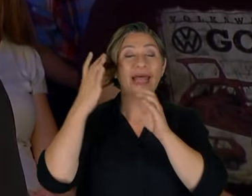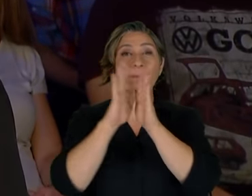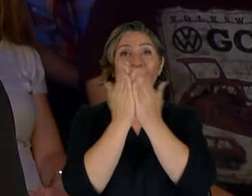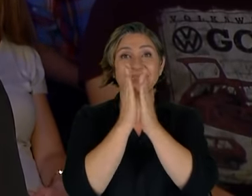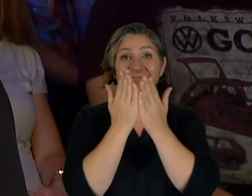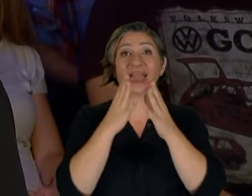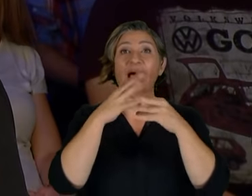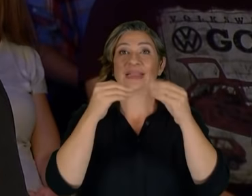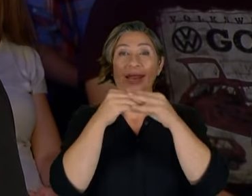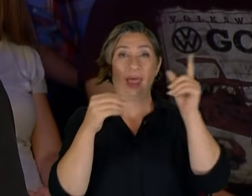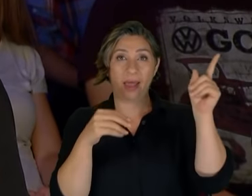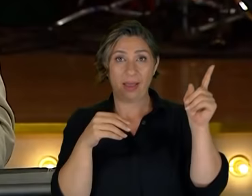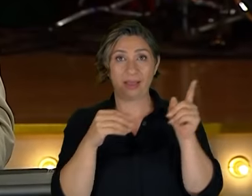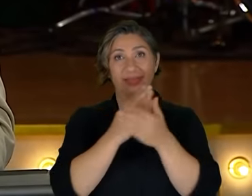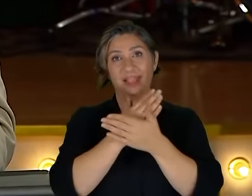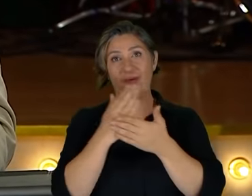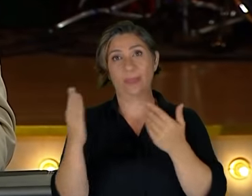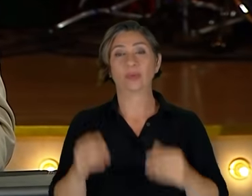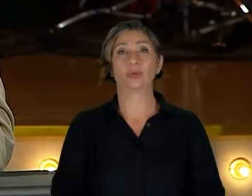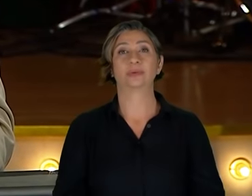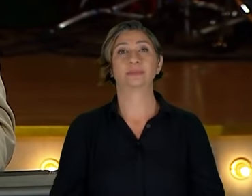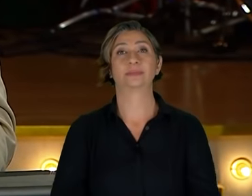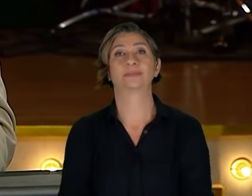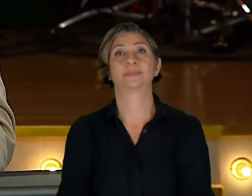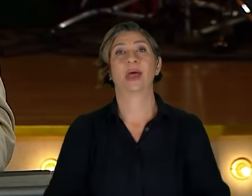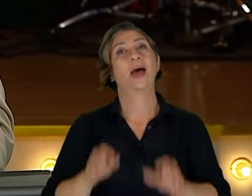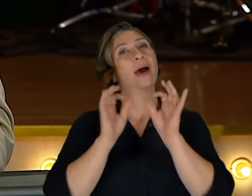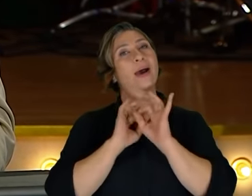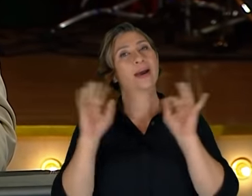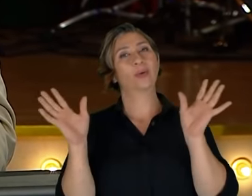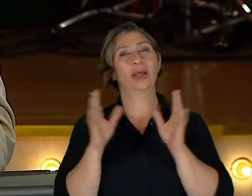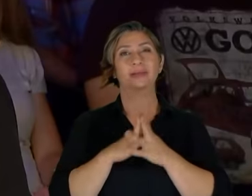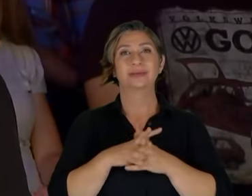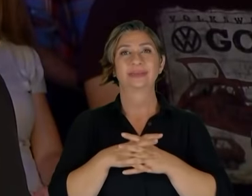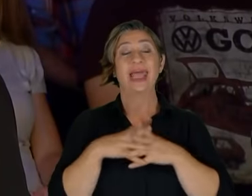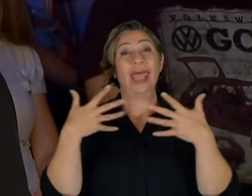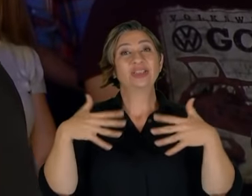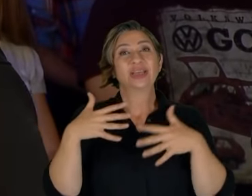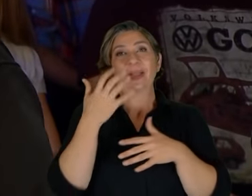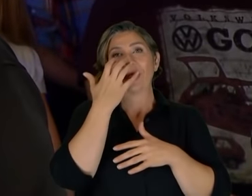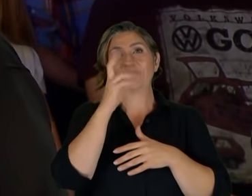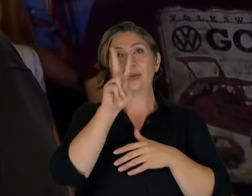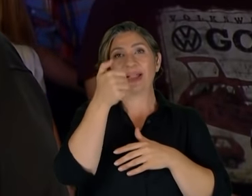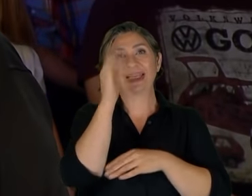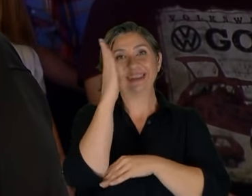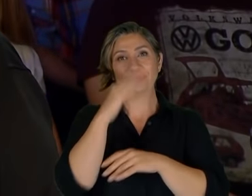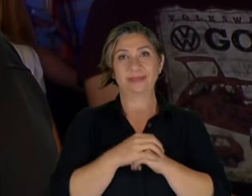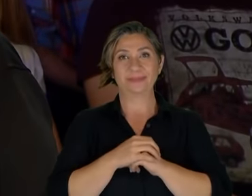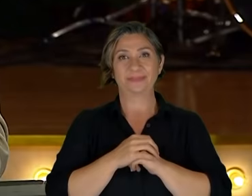Merkezi'nde ve Adana'da devam ediyor. Harikulade. Harikulade. Heyecanla bekliyoruz 26 Kasım'a.